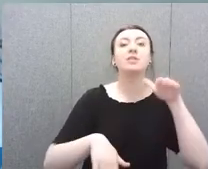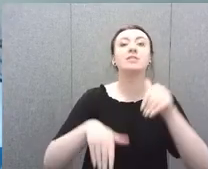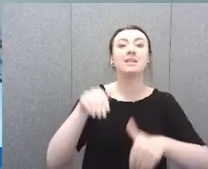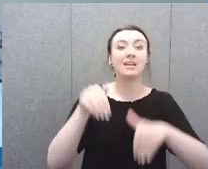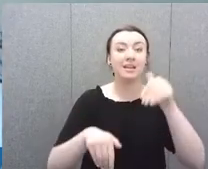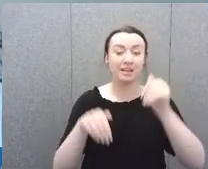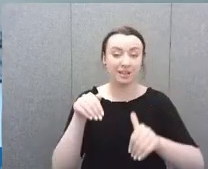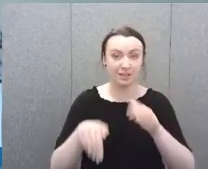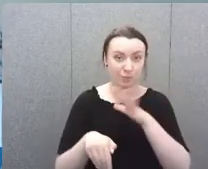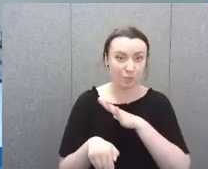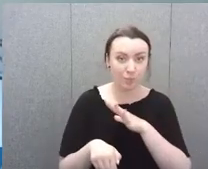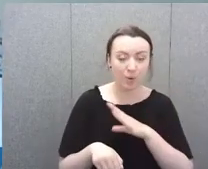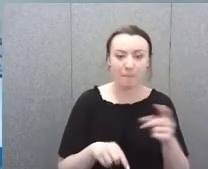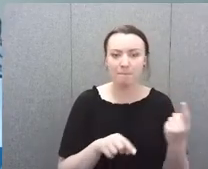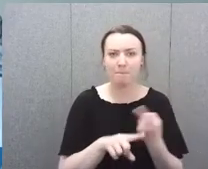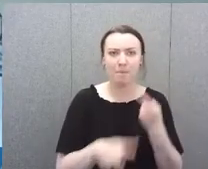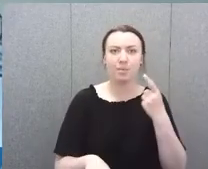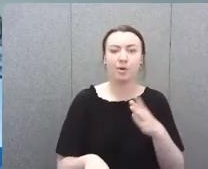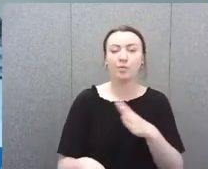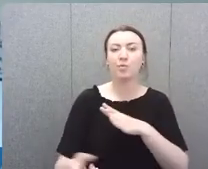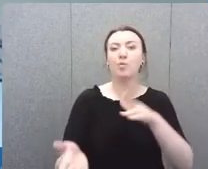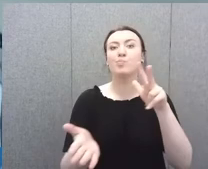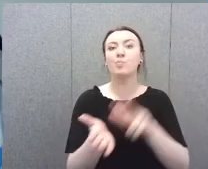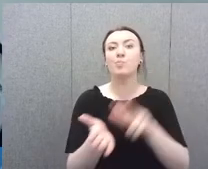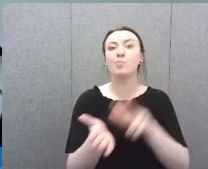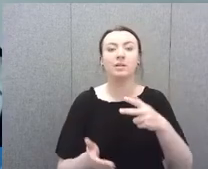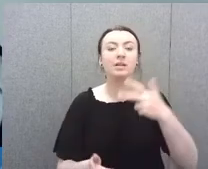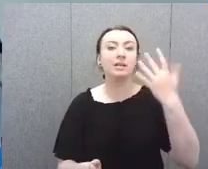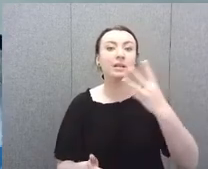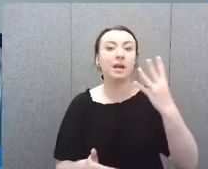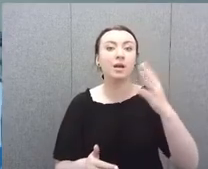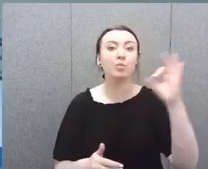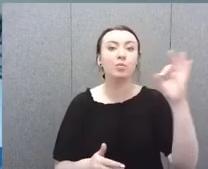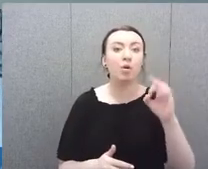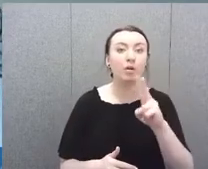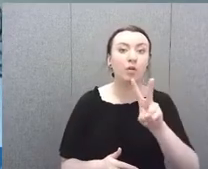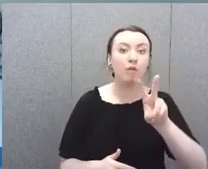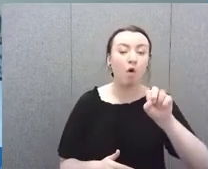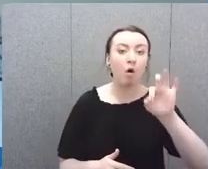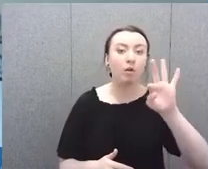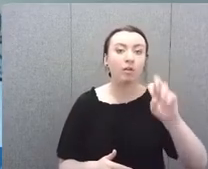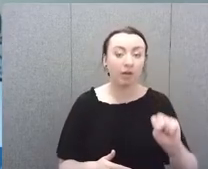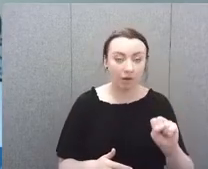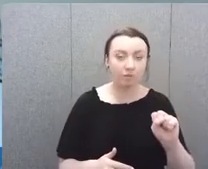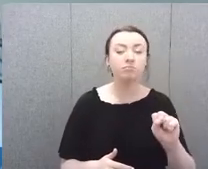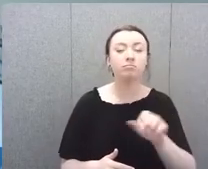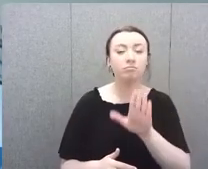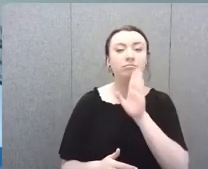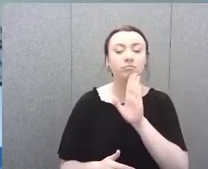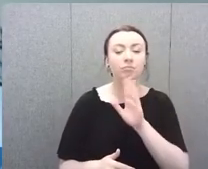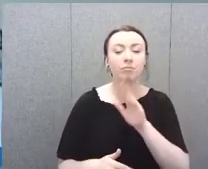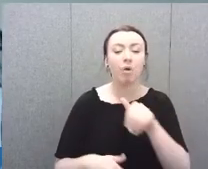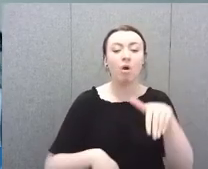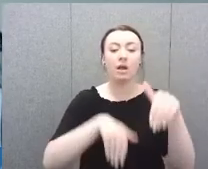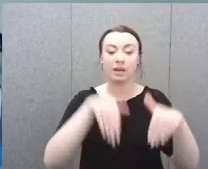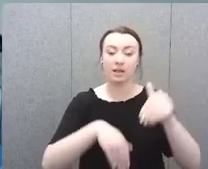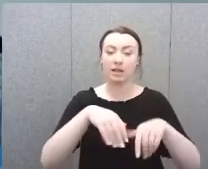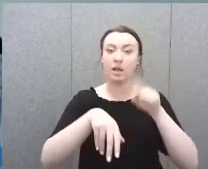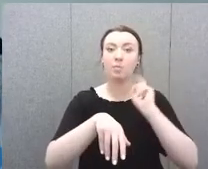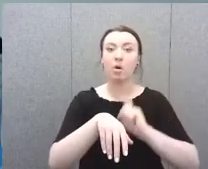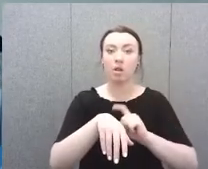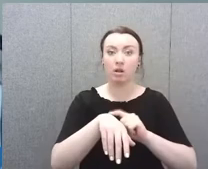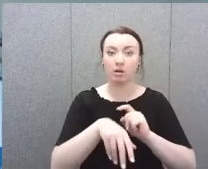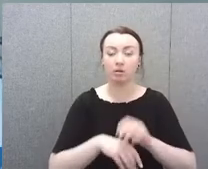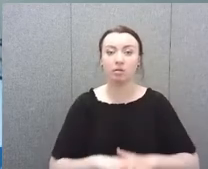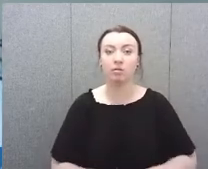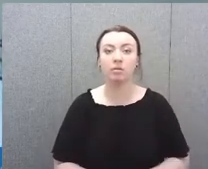40% квота было введено для женщин по Украине, и во время этих выборов у нас было